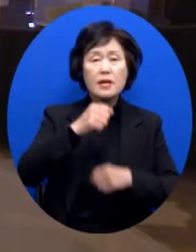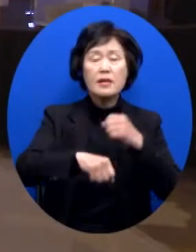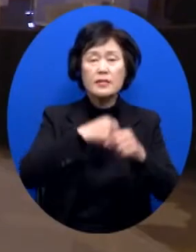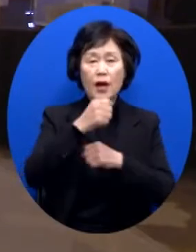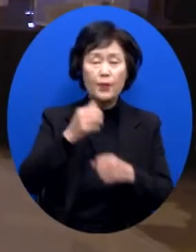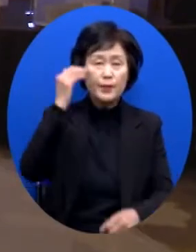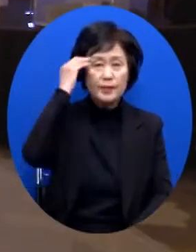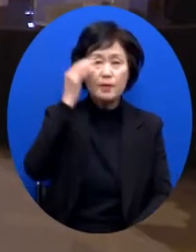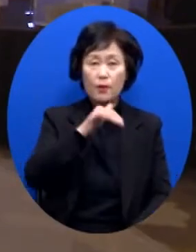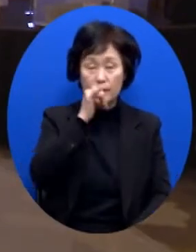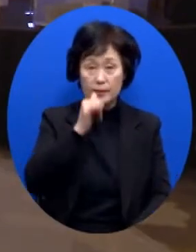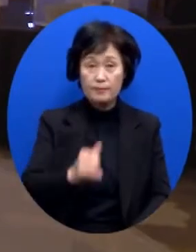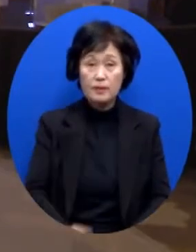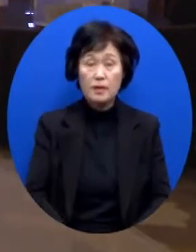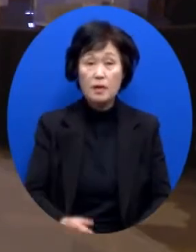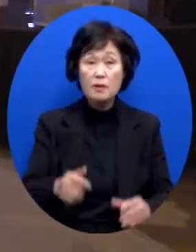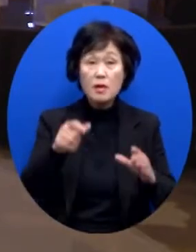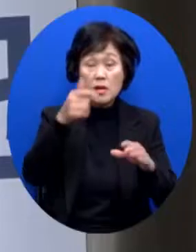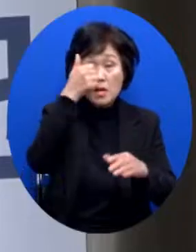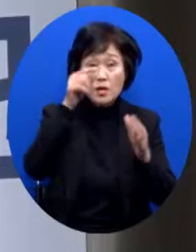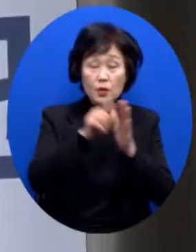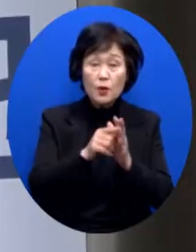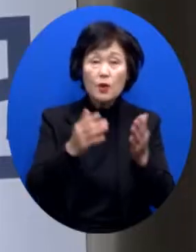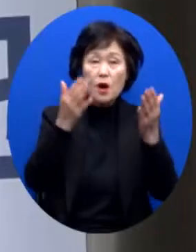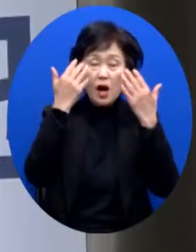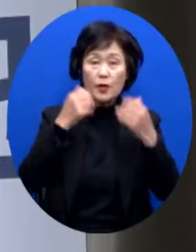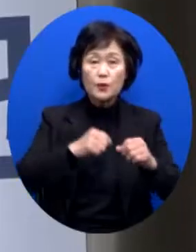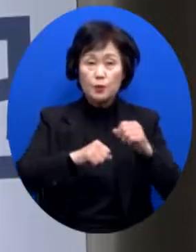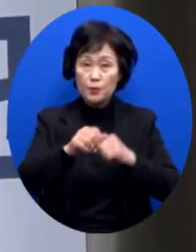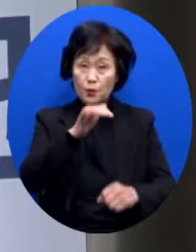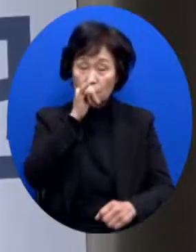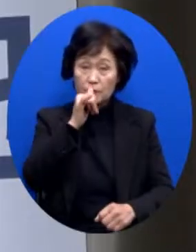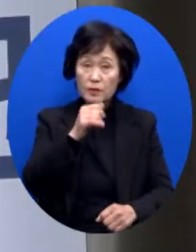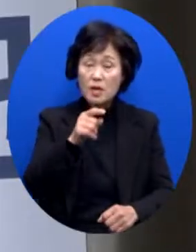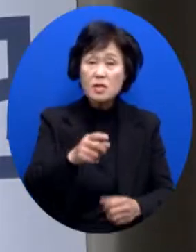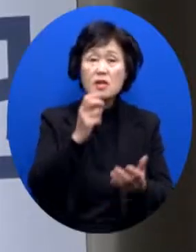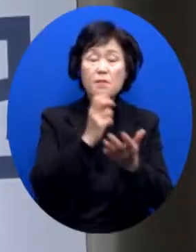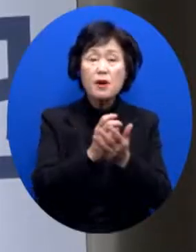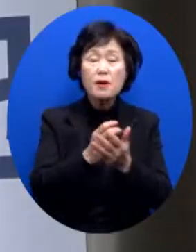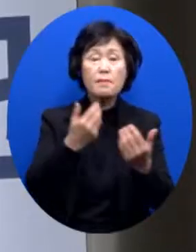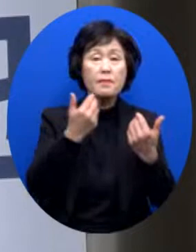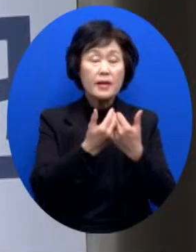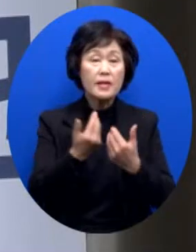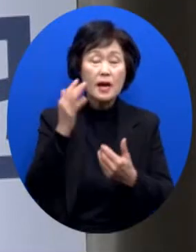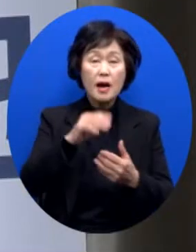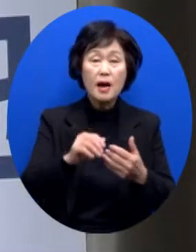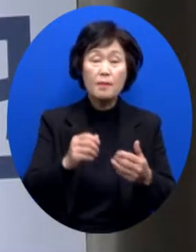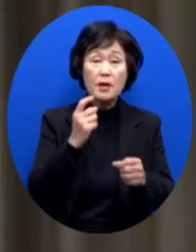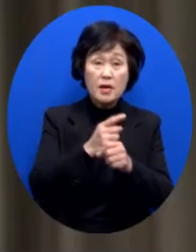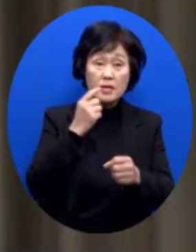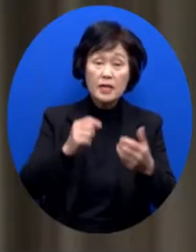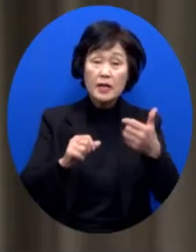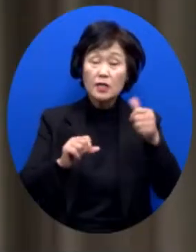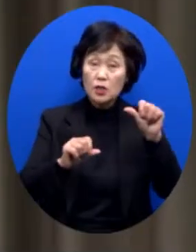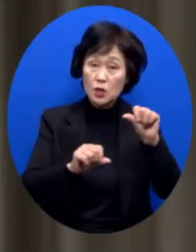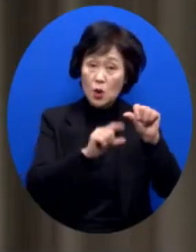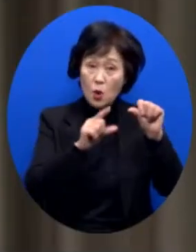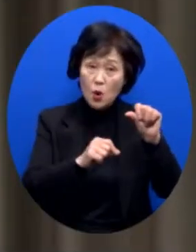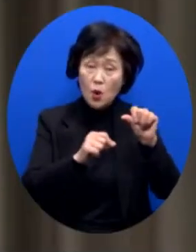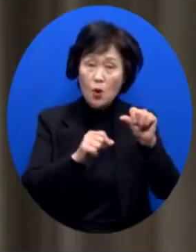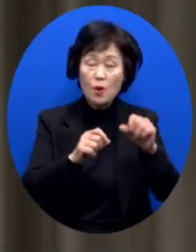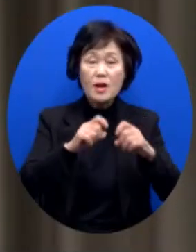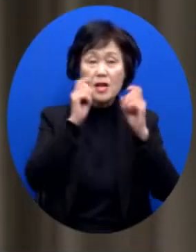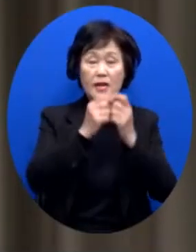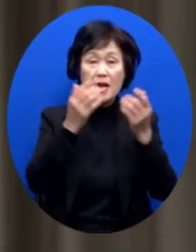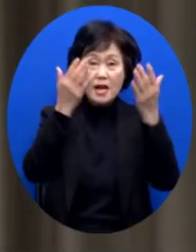이에 기독교 학교들도 움직였습니다 이들은 사학법 개정안 에 반대 하며 지난해 5월 기독 싸악 연합체인 4 법인